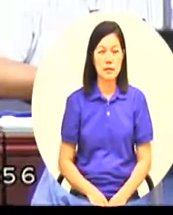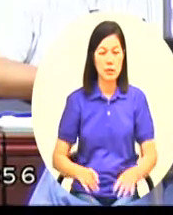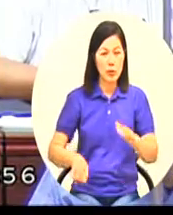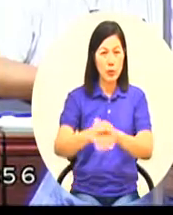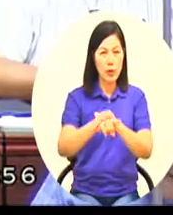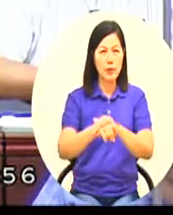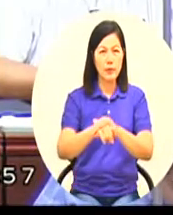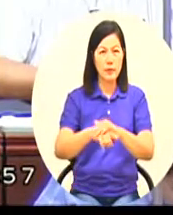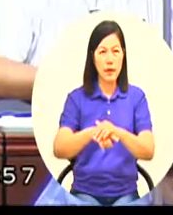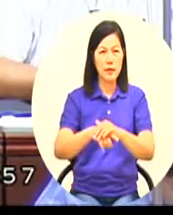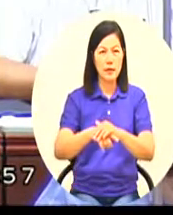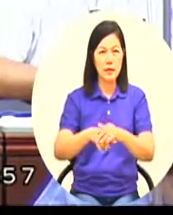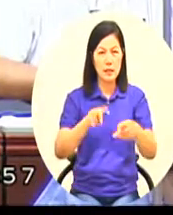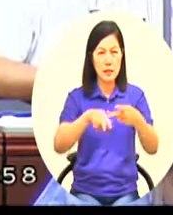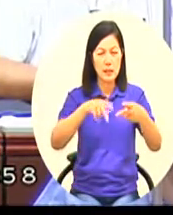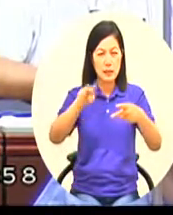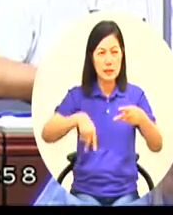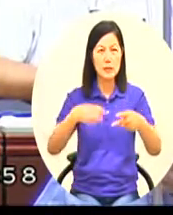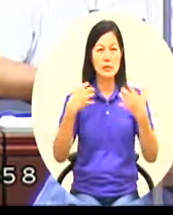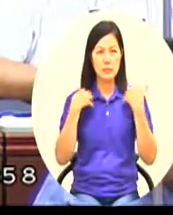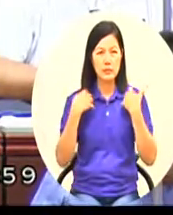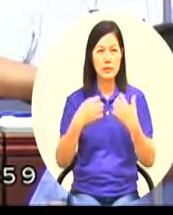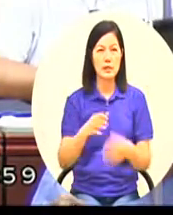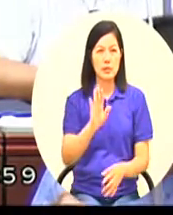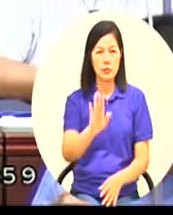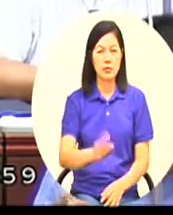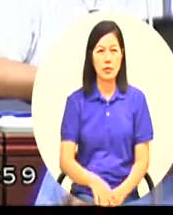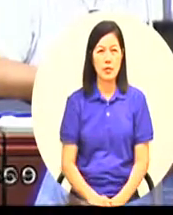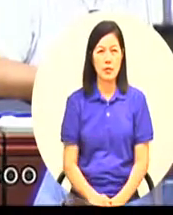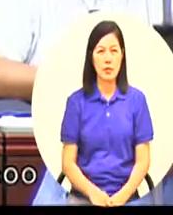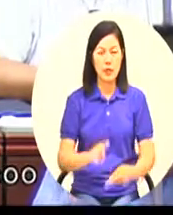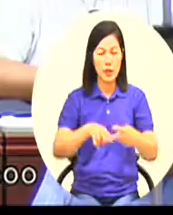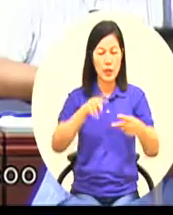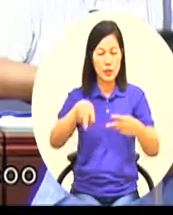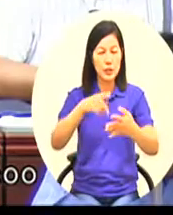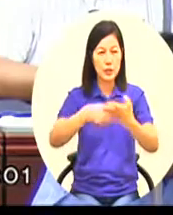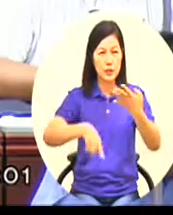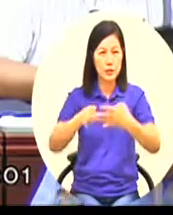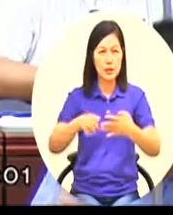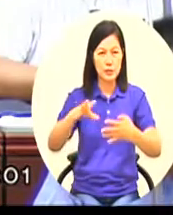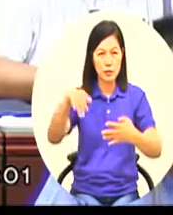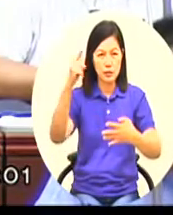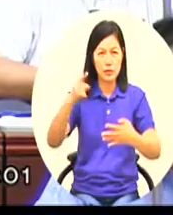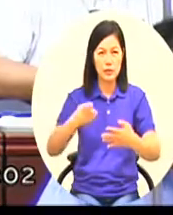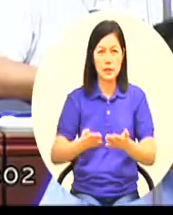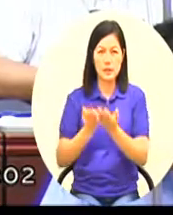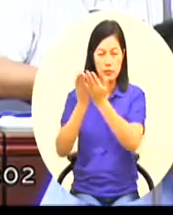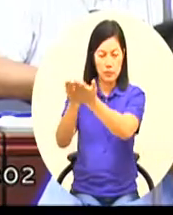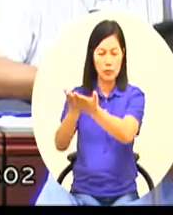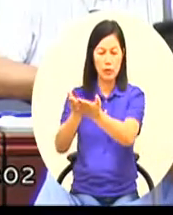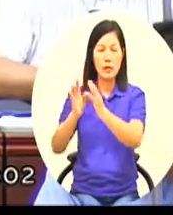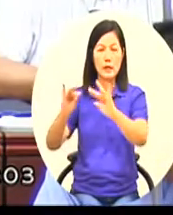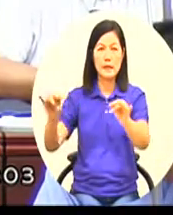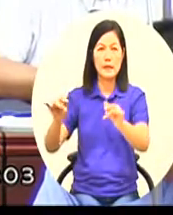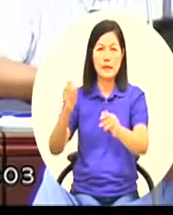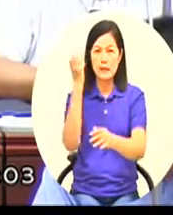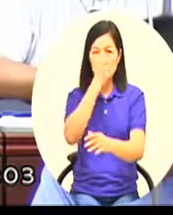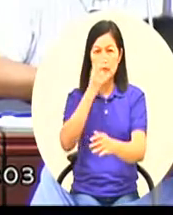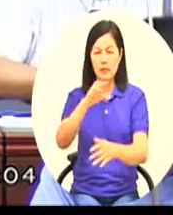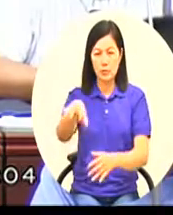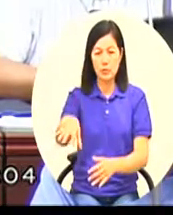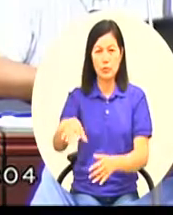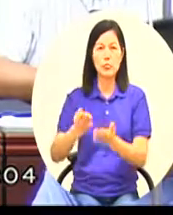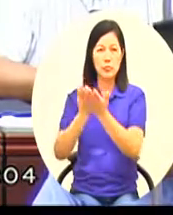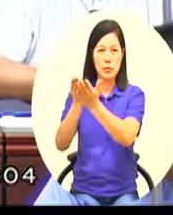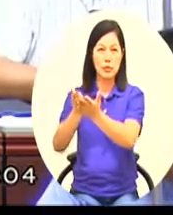的刑责。哦，那个部分是违反刑责，所以刑事先行，所以我们先送到地检署去，他们依照